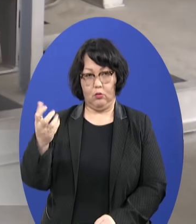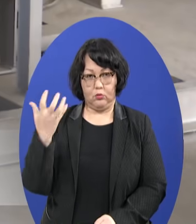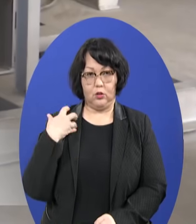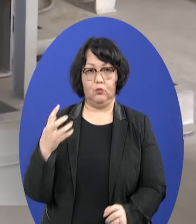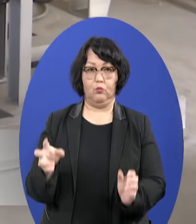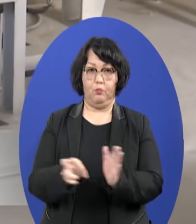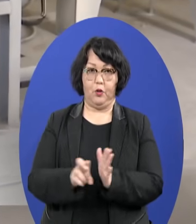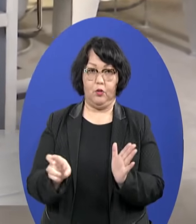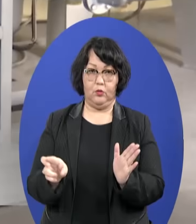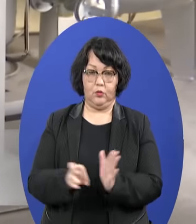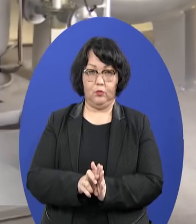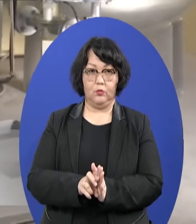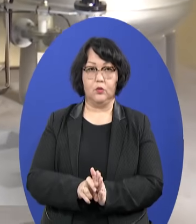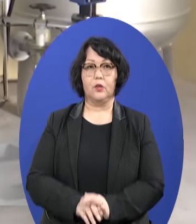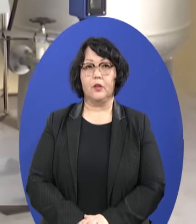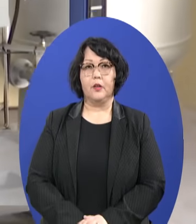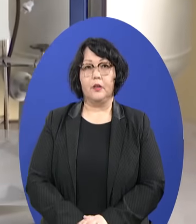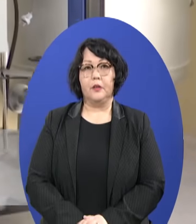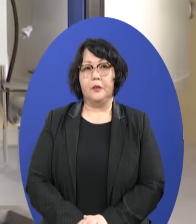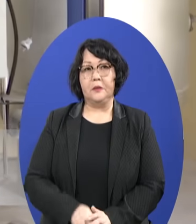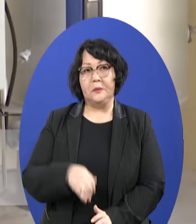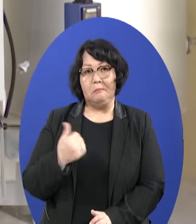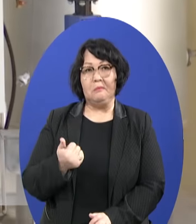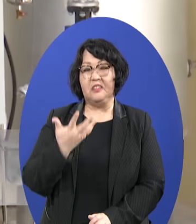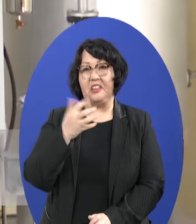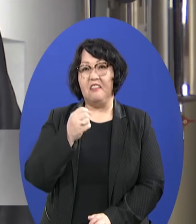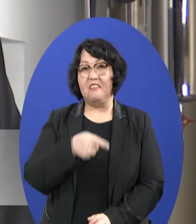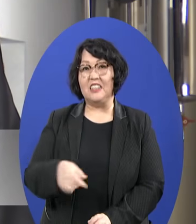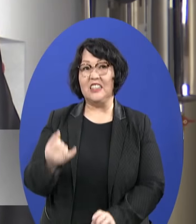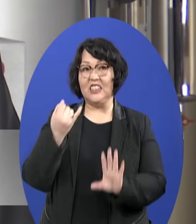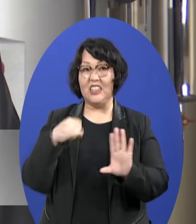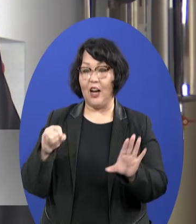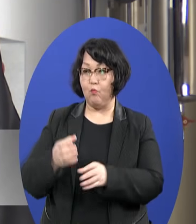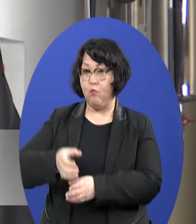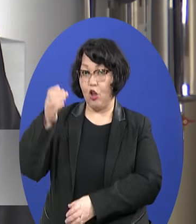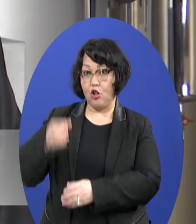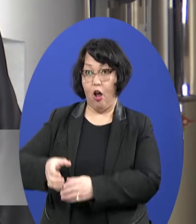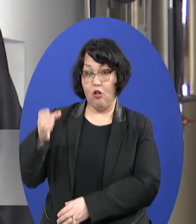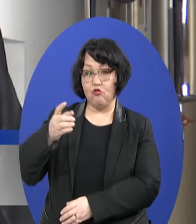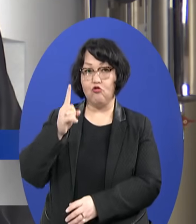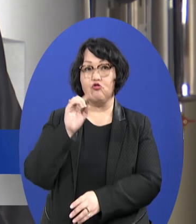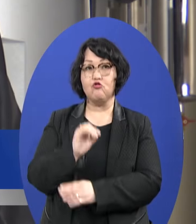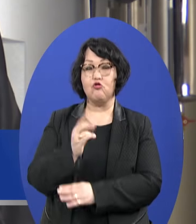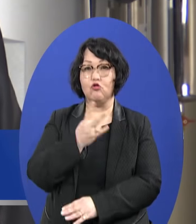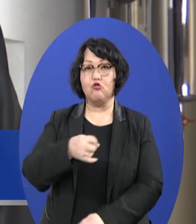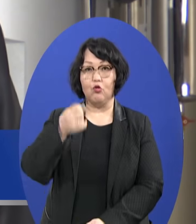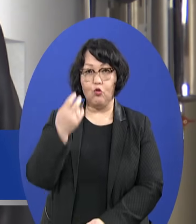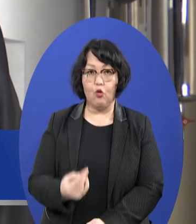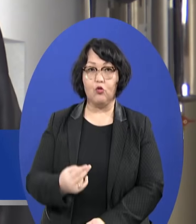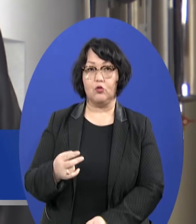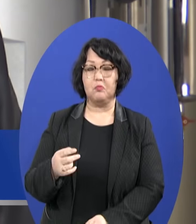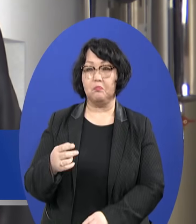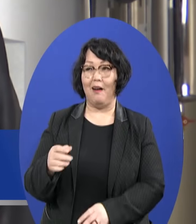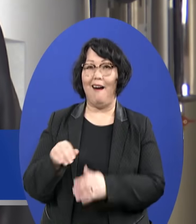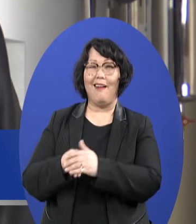аа. Хажуугаар нь биднээс 50-60 боллооныг өөрийнхөө нөөцөнд буюу өдрийнхөө нөөц болгоод хадгалаад авах. Аюул